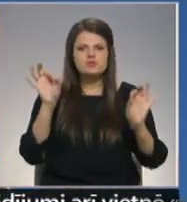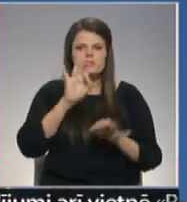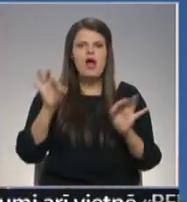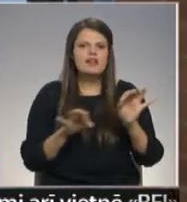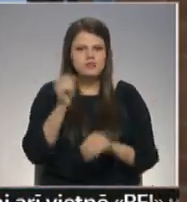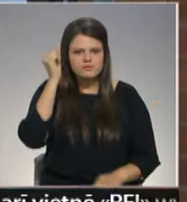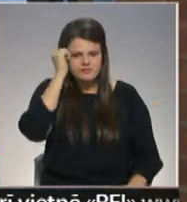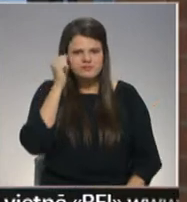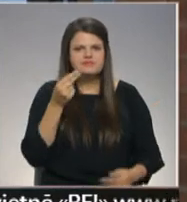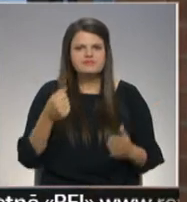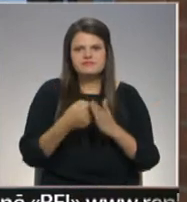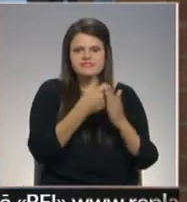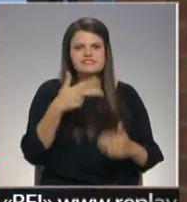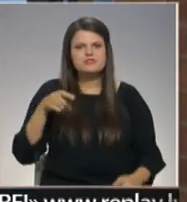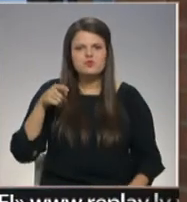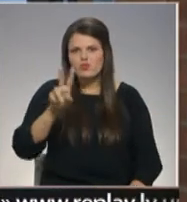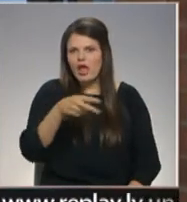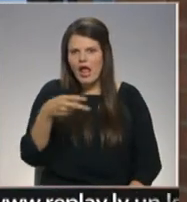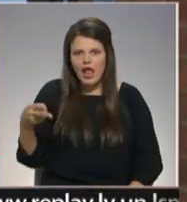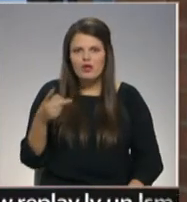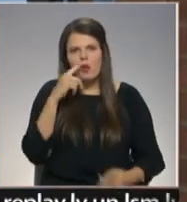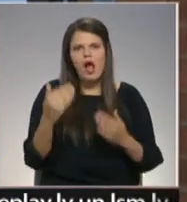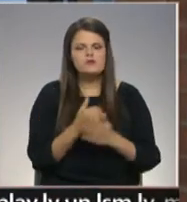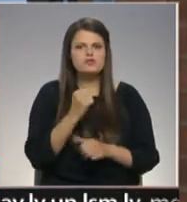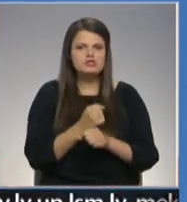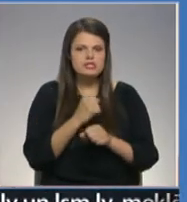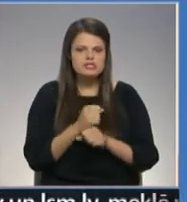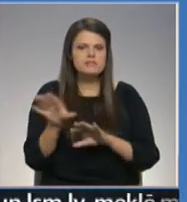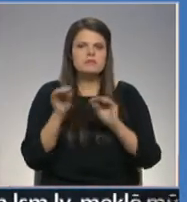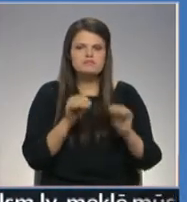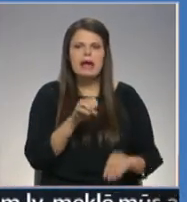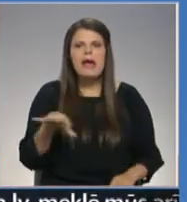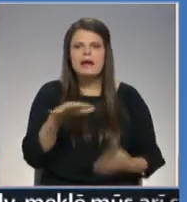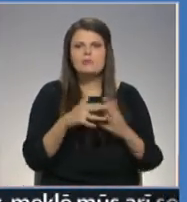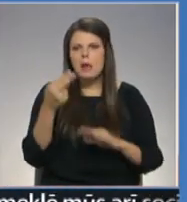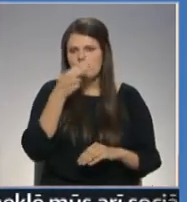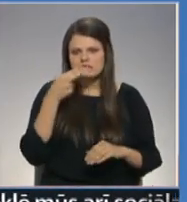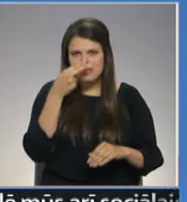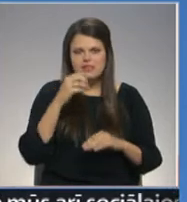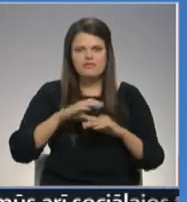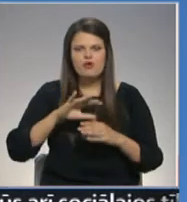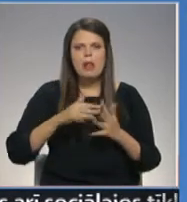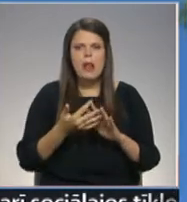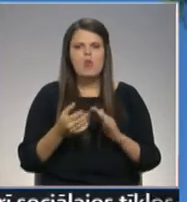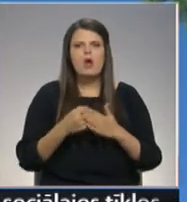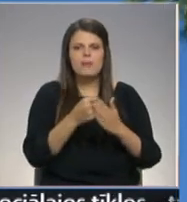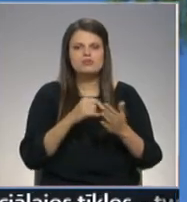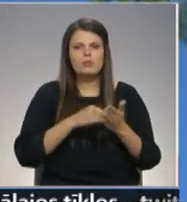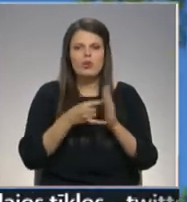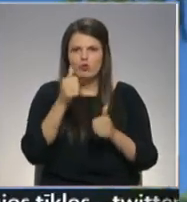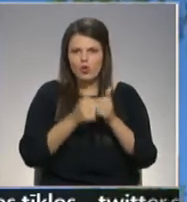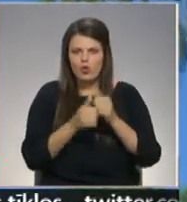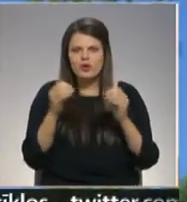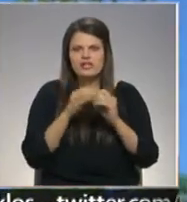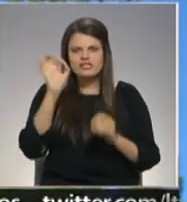arhitektūras piemineklis, finansējums 30 000 eiro apmērā atjaunošanas darbiem rasts Eiropas lauksaimniecības fonda lauku atbalstam projektu konkursā. 10%